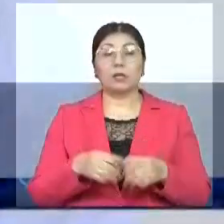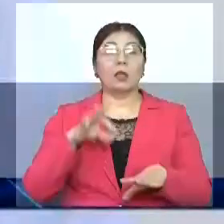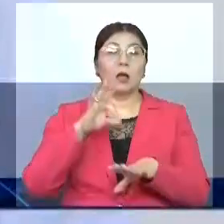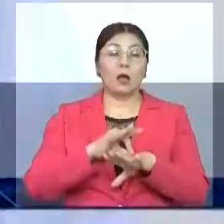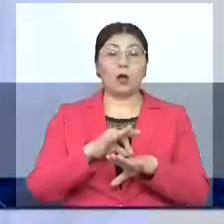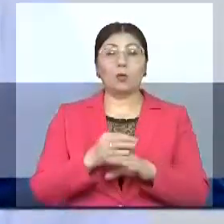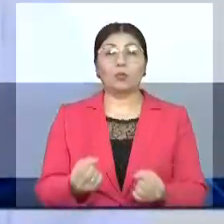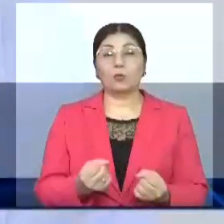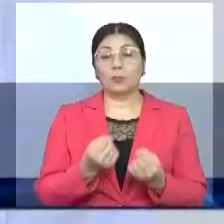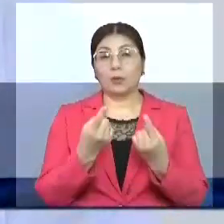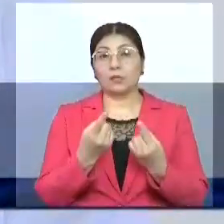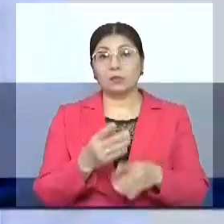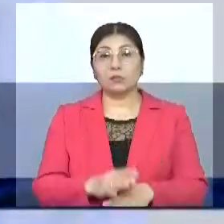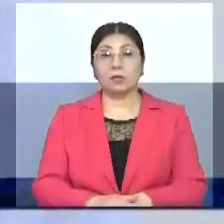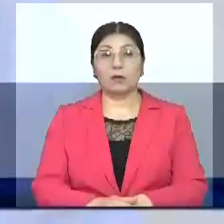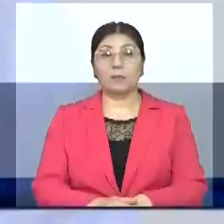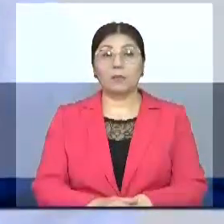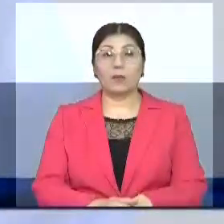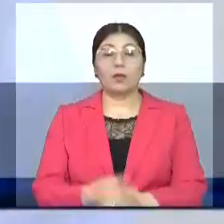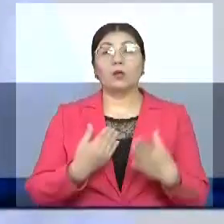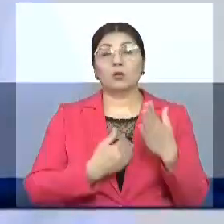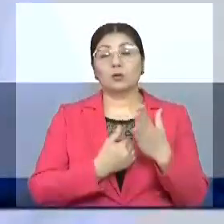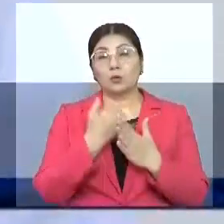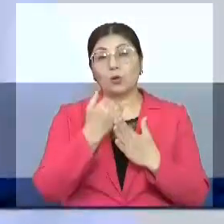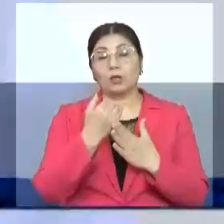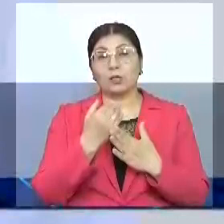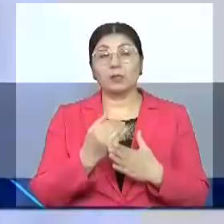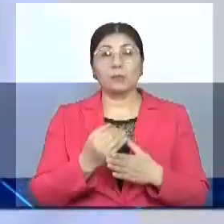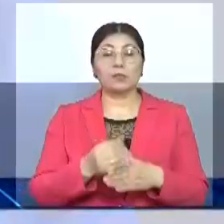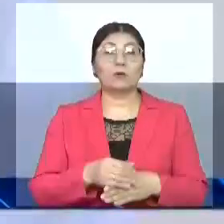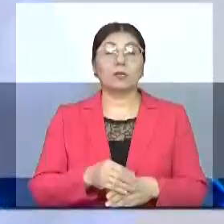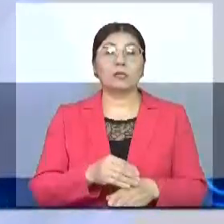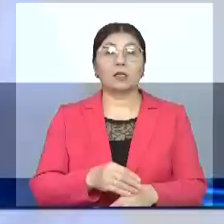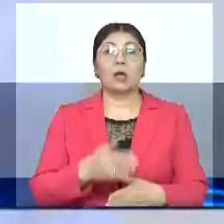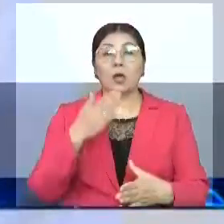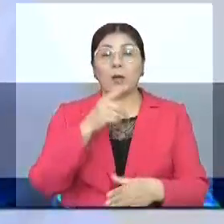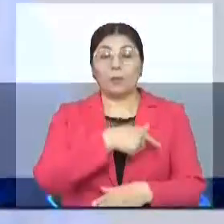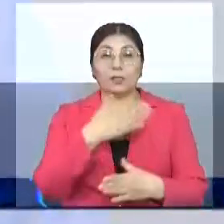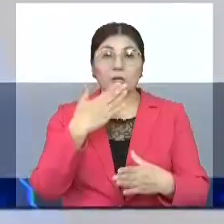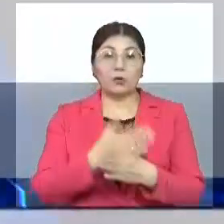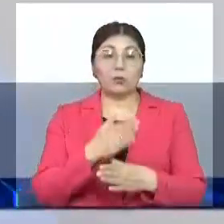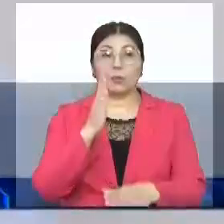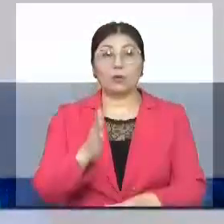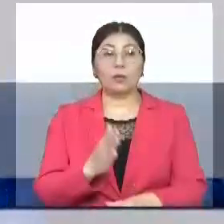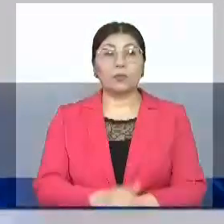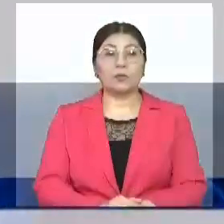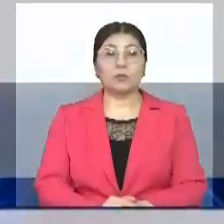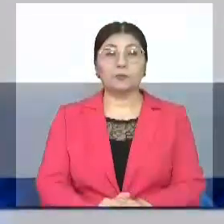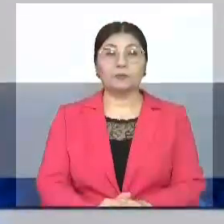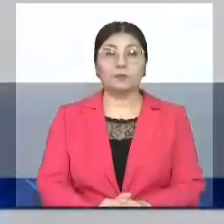белгісі болатын болса, онда жоғары деңгейлі медицина көрсетуге жіберіледі. Принимаем